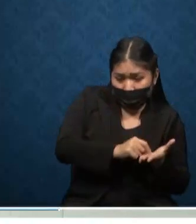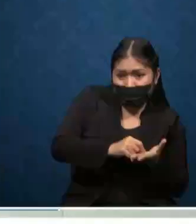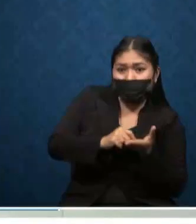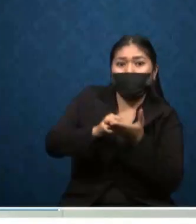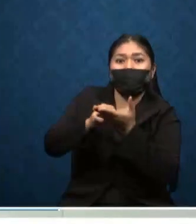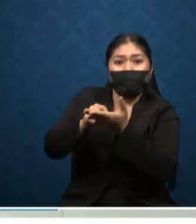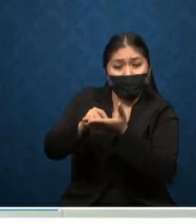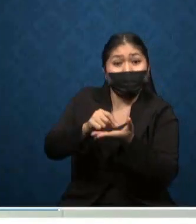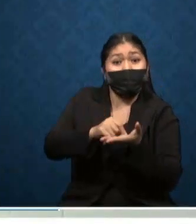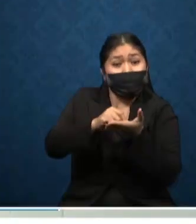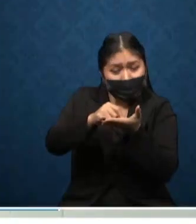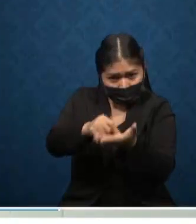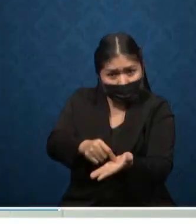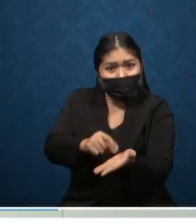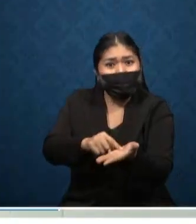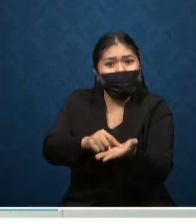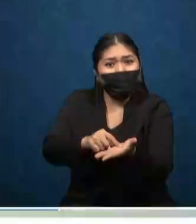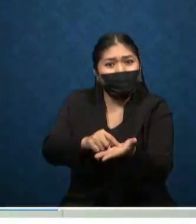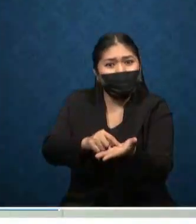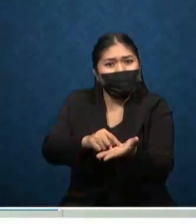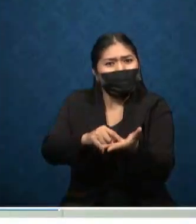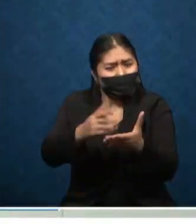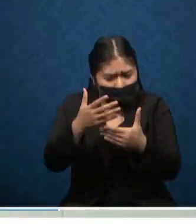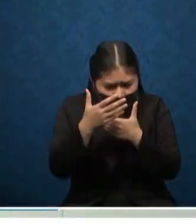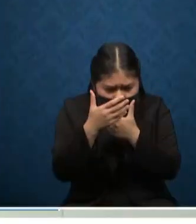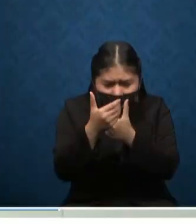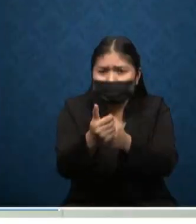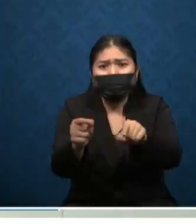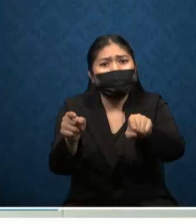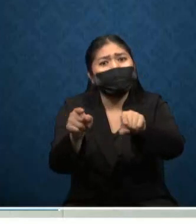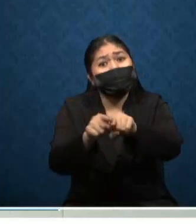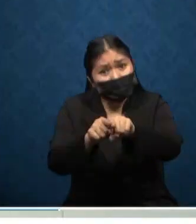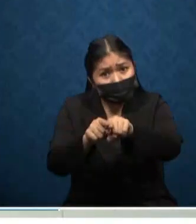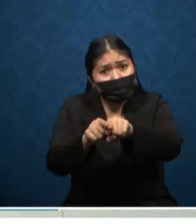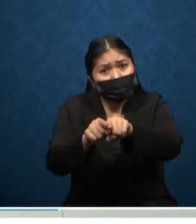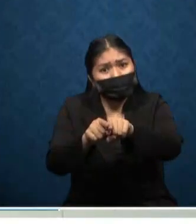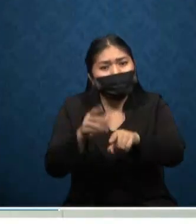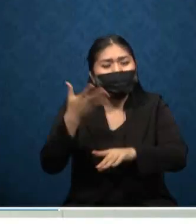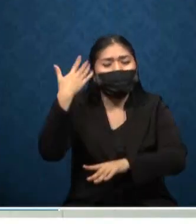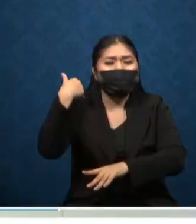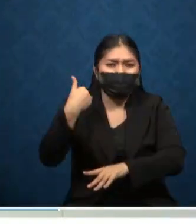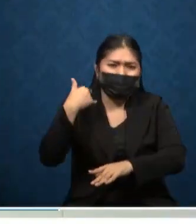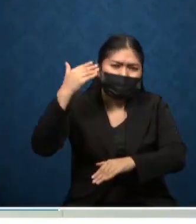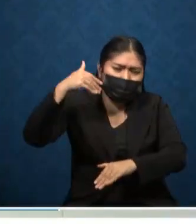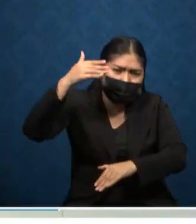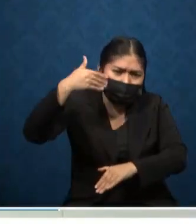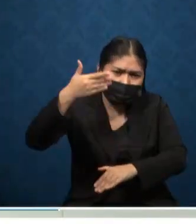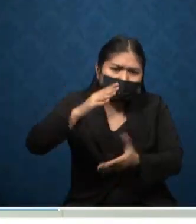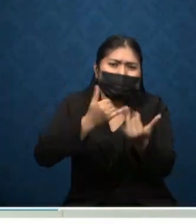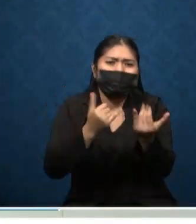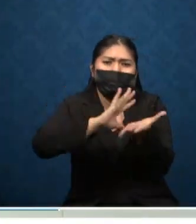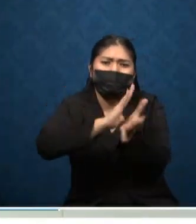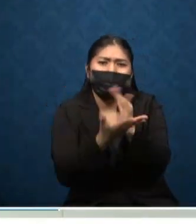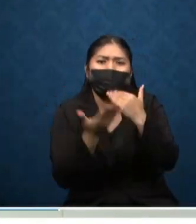ยนั้นนะครับนั่นก็เป็นพื้นที่เราให้ความสนใจเหมือนกันแต่เพียงแต่ว่าตั้งแต่ปี16เรื่อยมาก็กลายเป็นคนเมืองไปเสียเกือบหมดแ